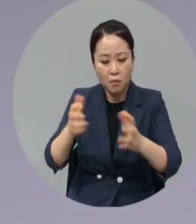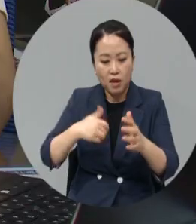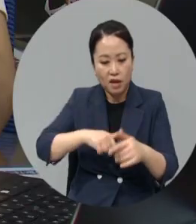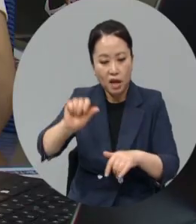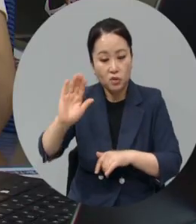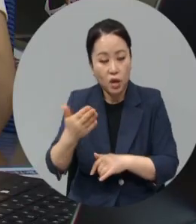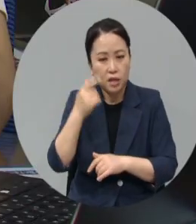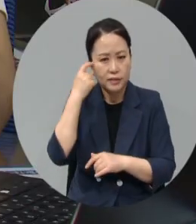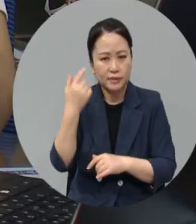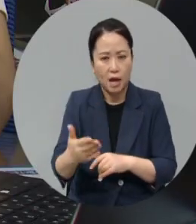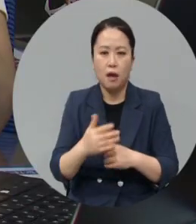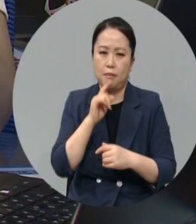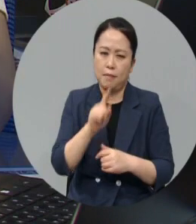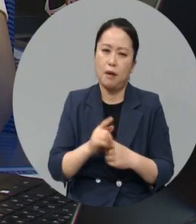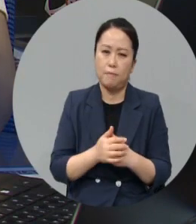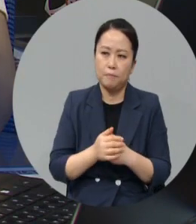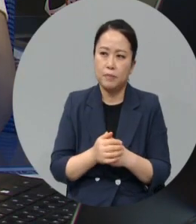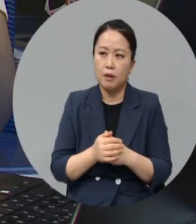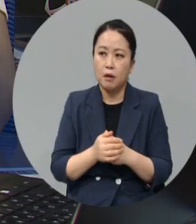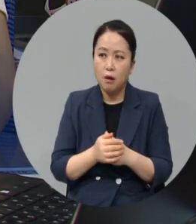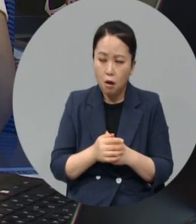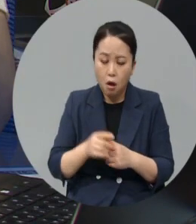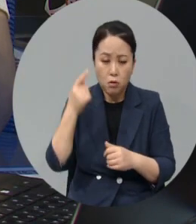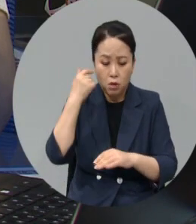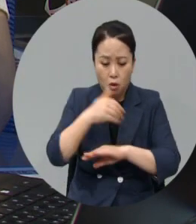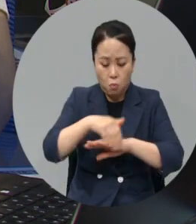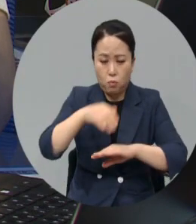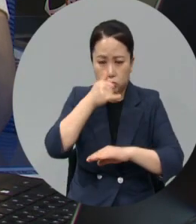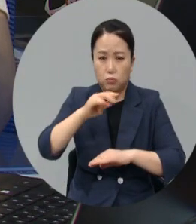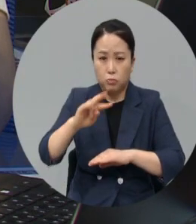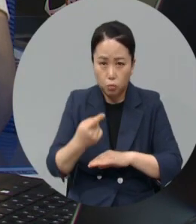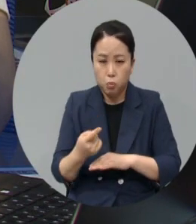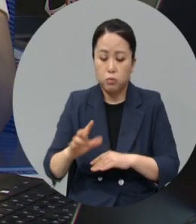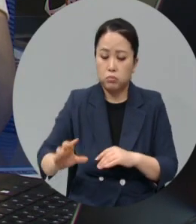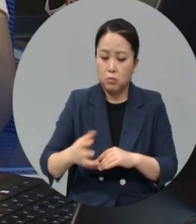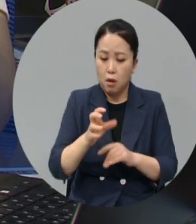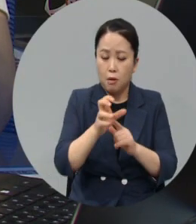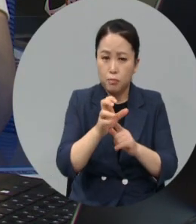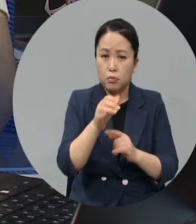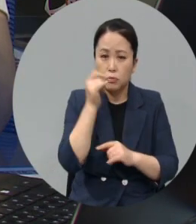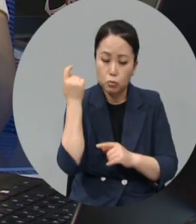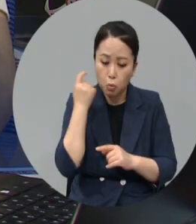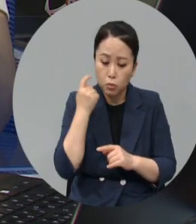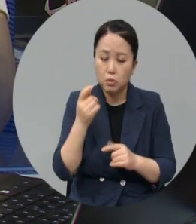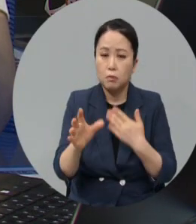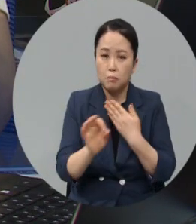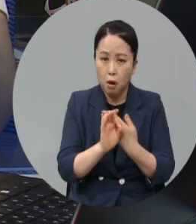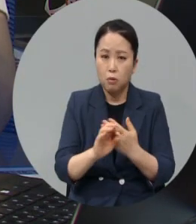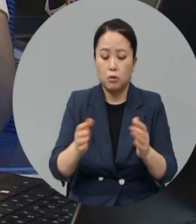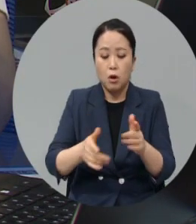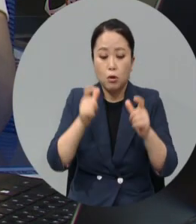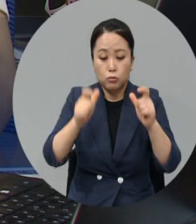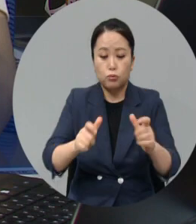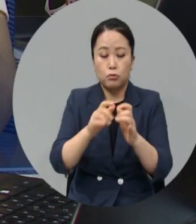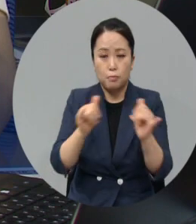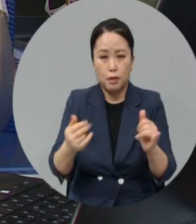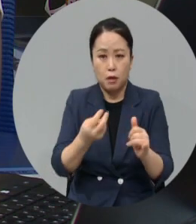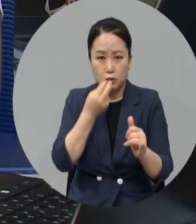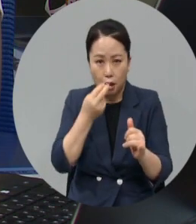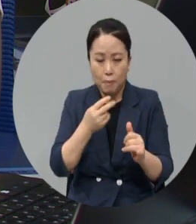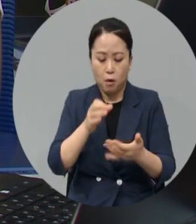나옵니다. 기준이 잡히기 때문에도 태풍이 올 때는 국민의 생명과 재산을 구하는 게 첫째 단체장의